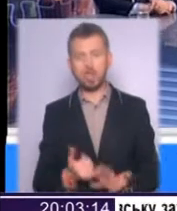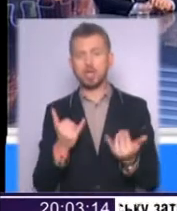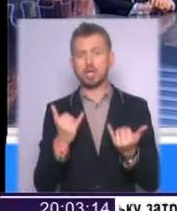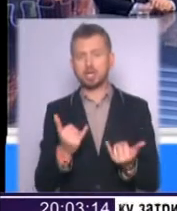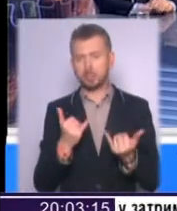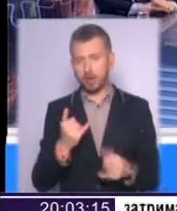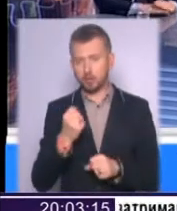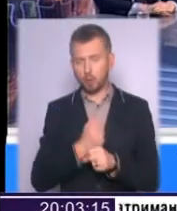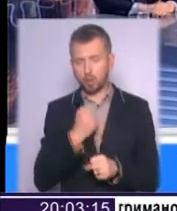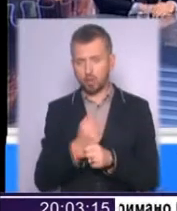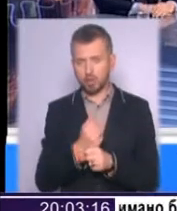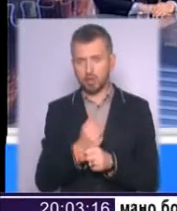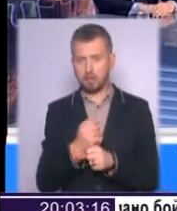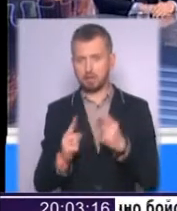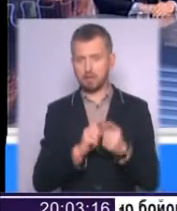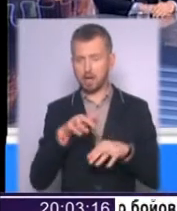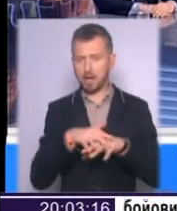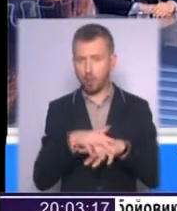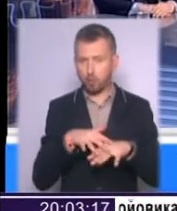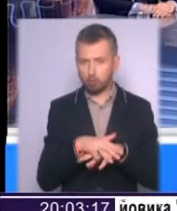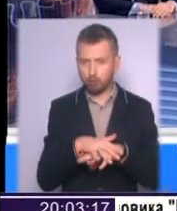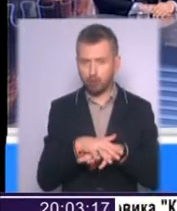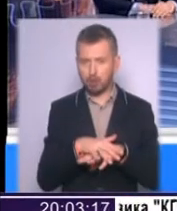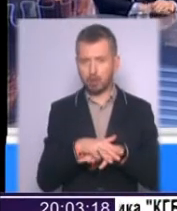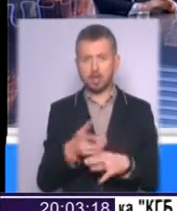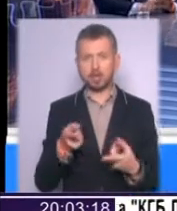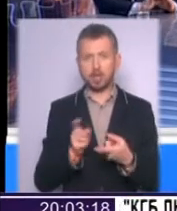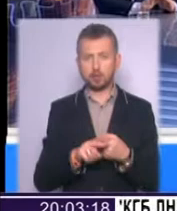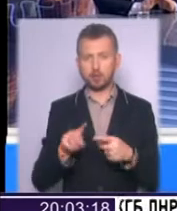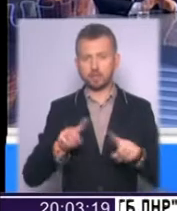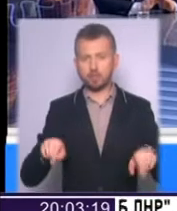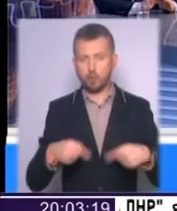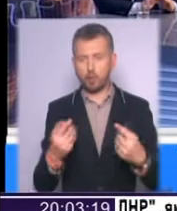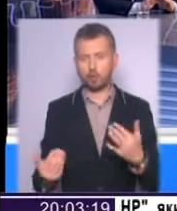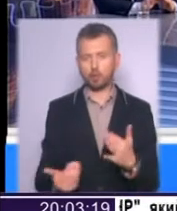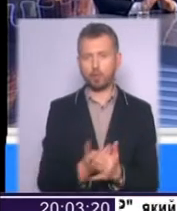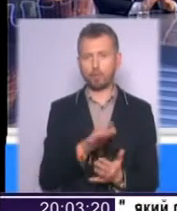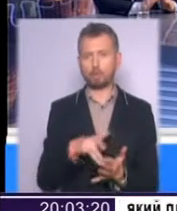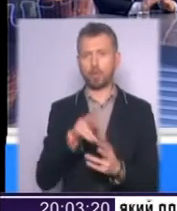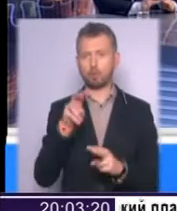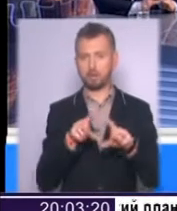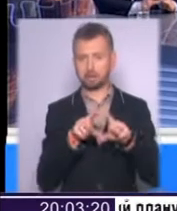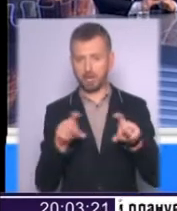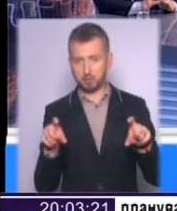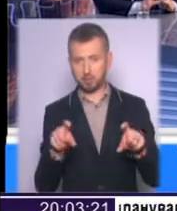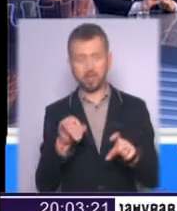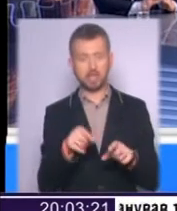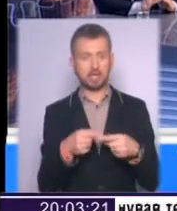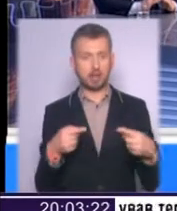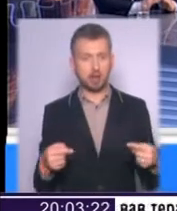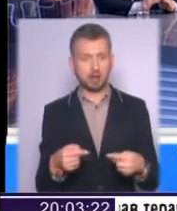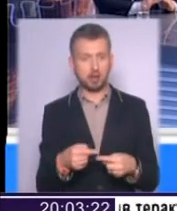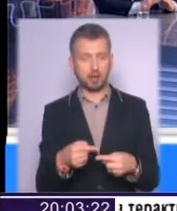зробили перерахунок, в зв'язку з створенням нового комунального підприємства і так далі. І